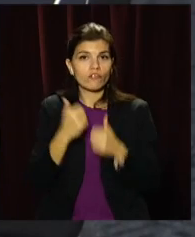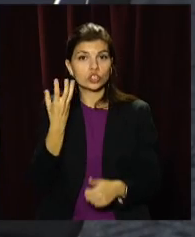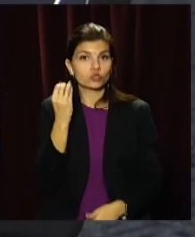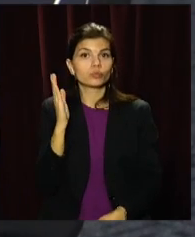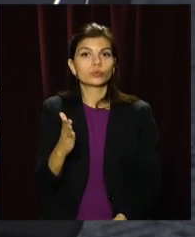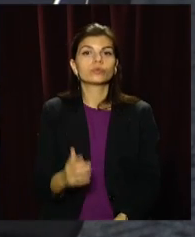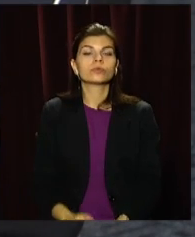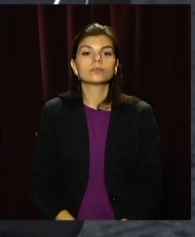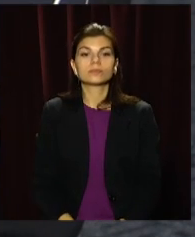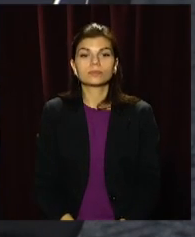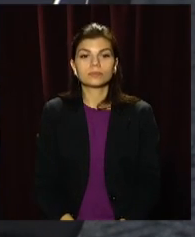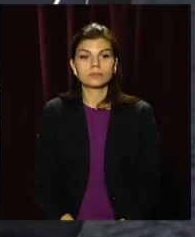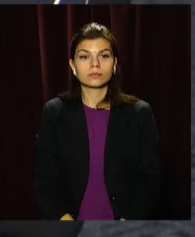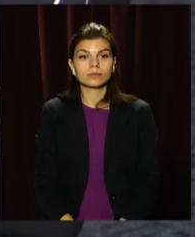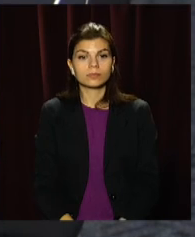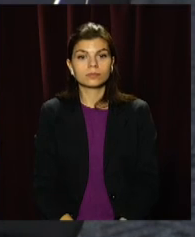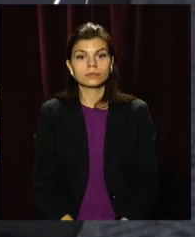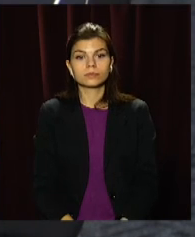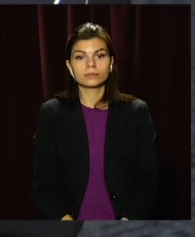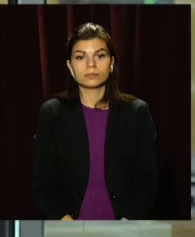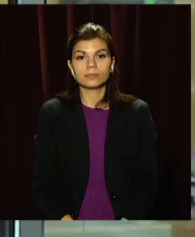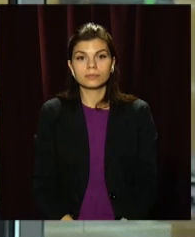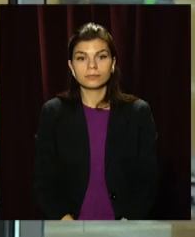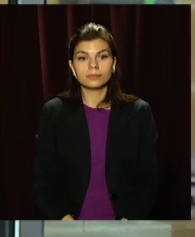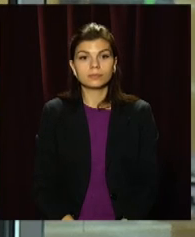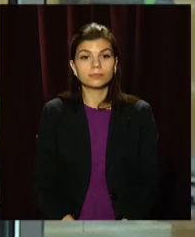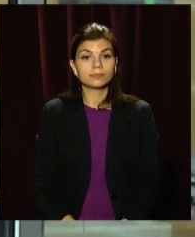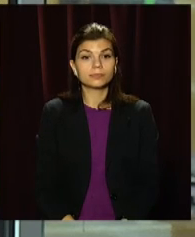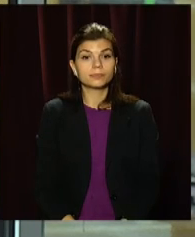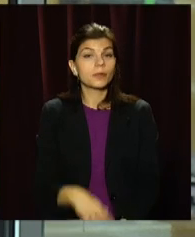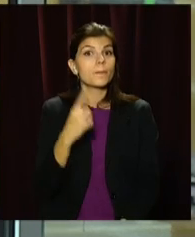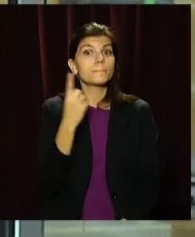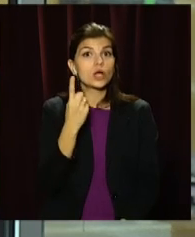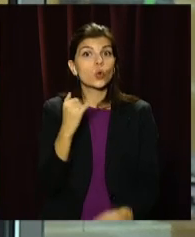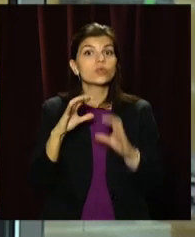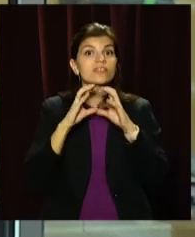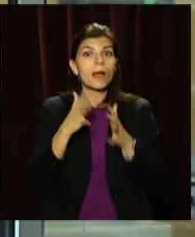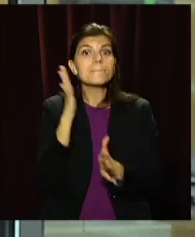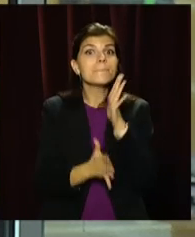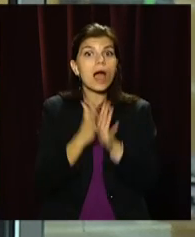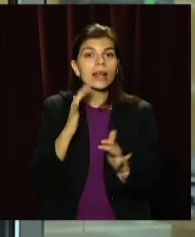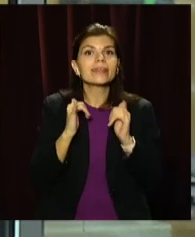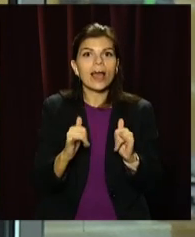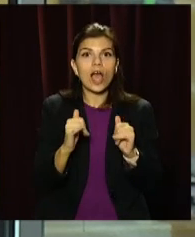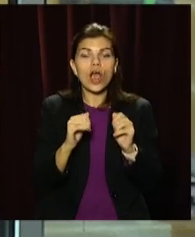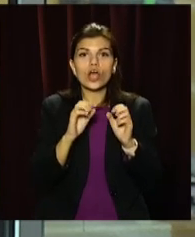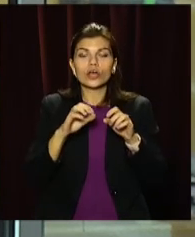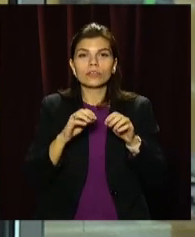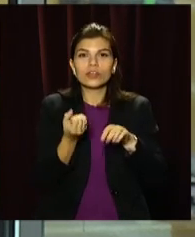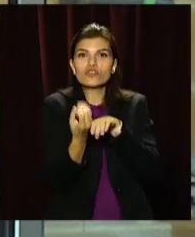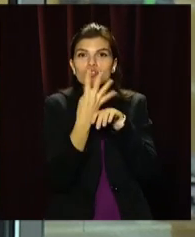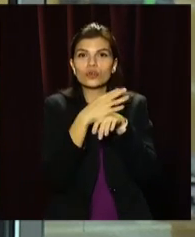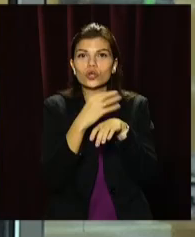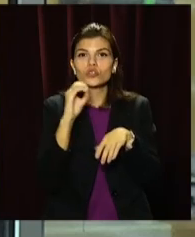Куліш, Сергій Язовських, Open News, телеканал «Відкритий». Перший у світі парк для їжаків. Спеціальний